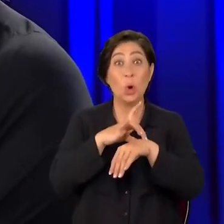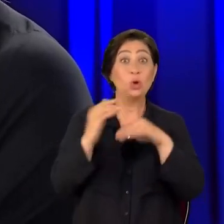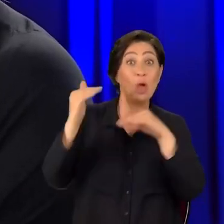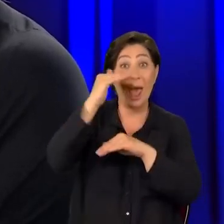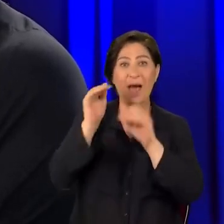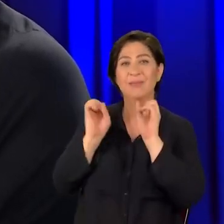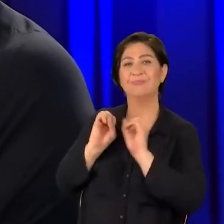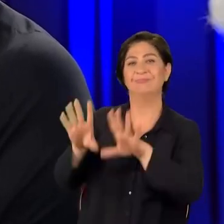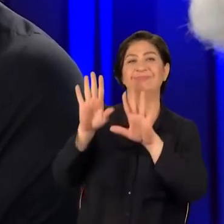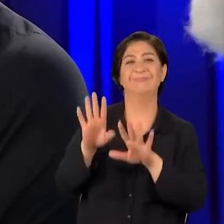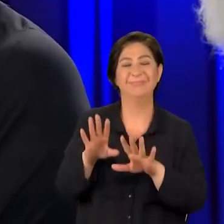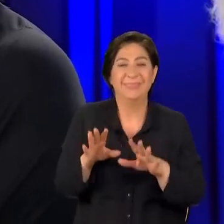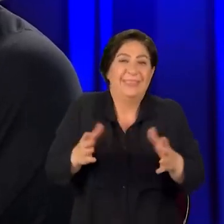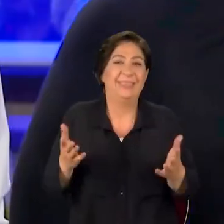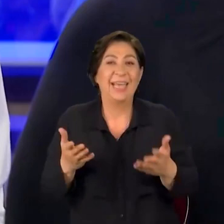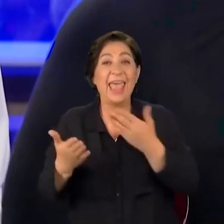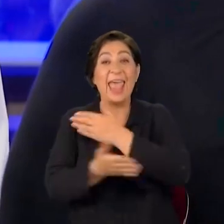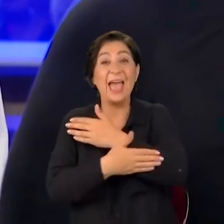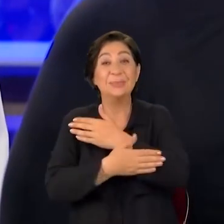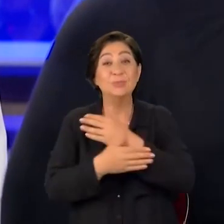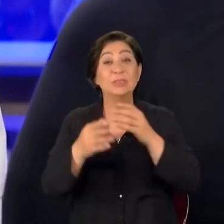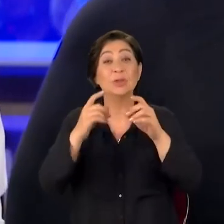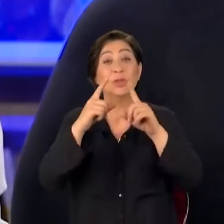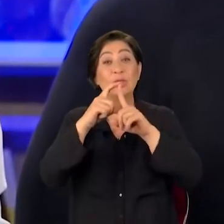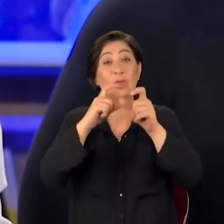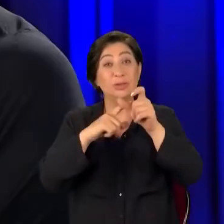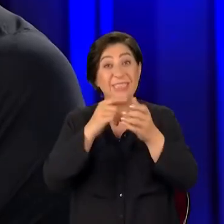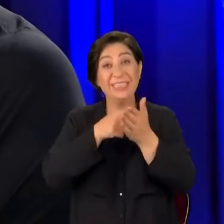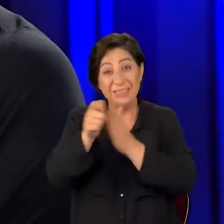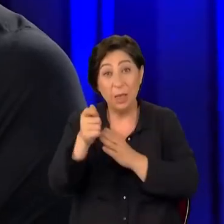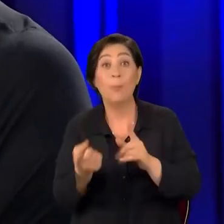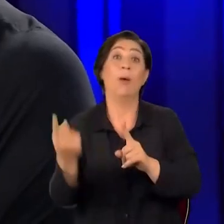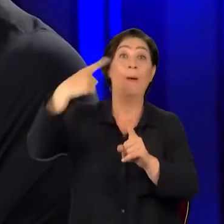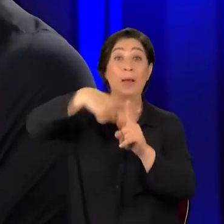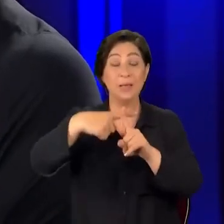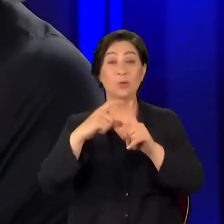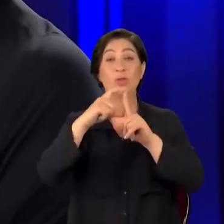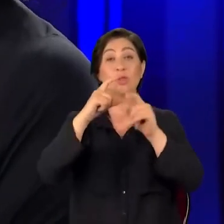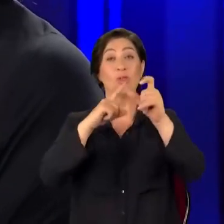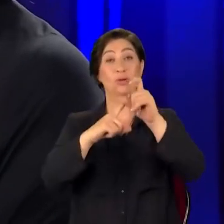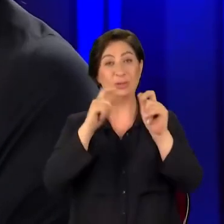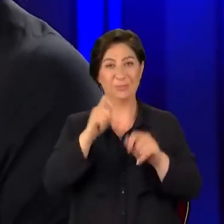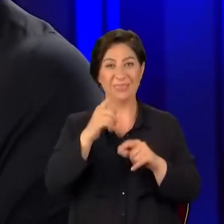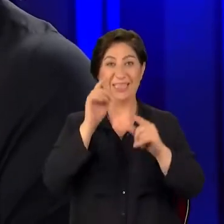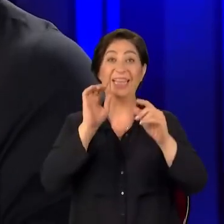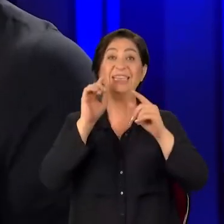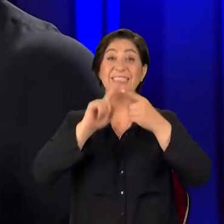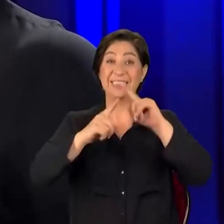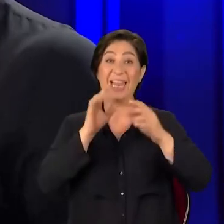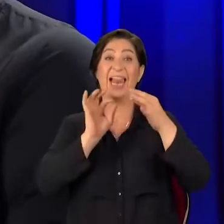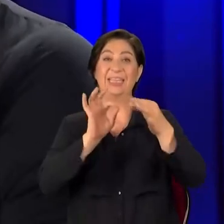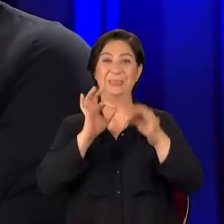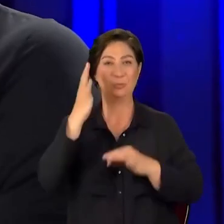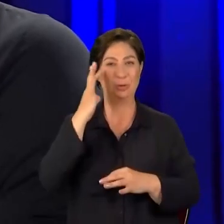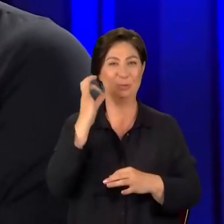zaman doktora terkim. Doktora terkim. Hayır, yardımcı doçenti sileceklerini o şakayı bir de doçent yapmaya peki, başladılar. Peki siyasal iletişim